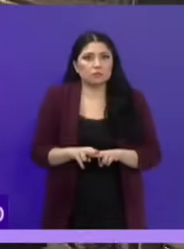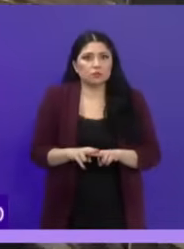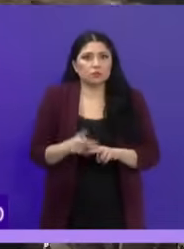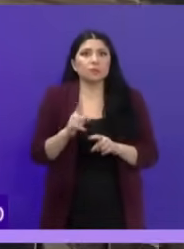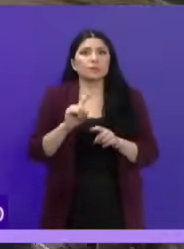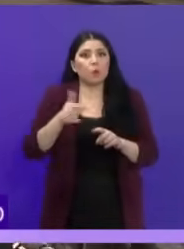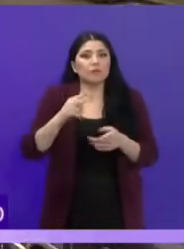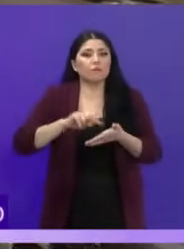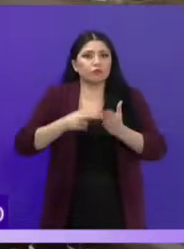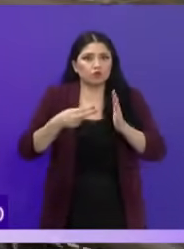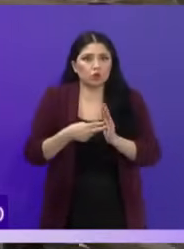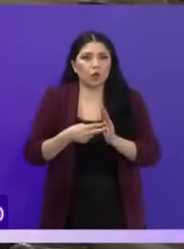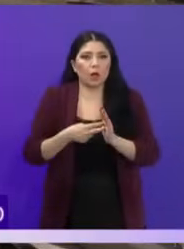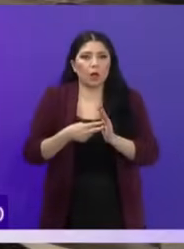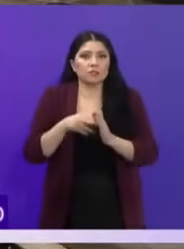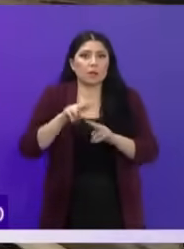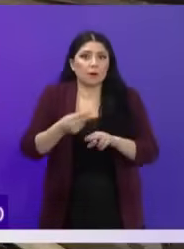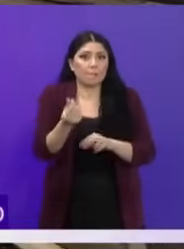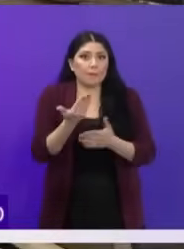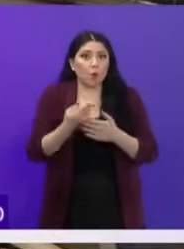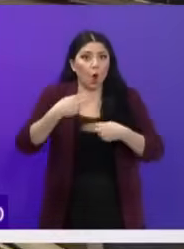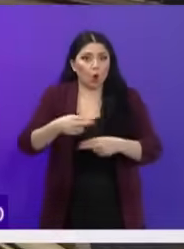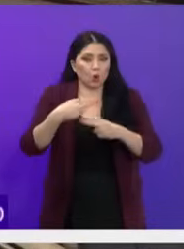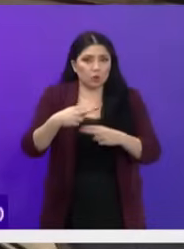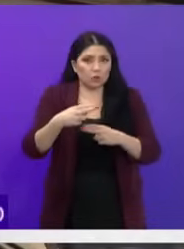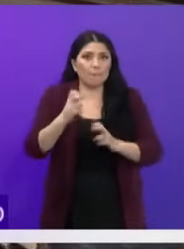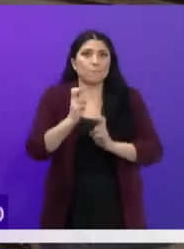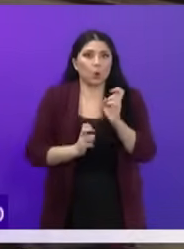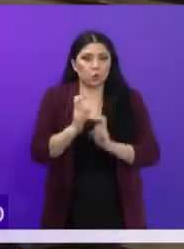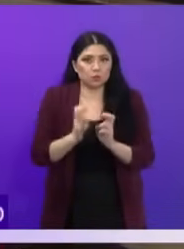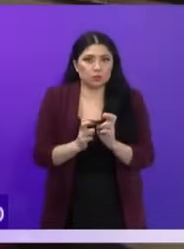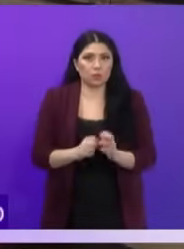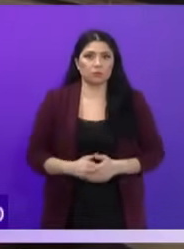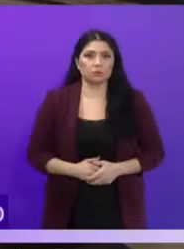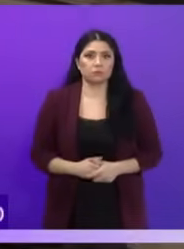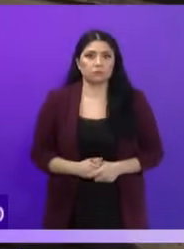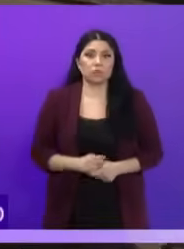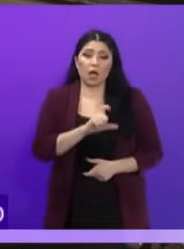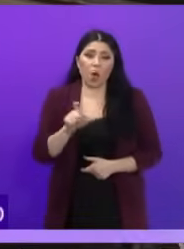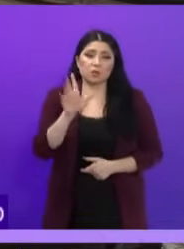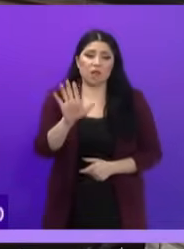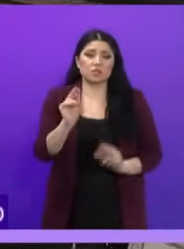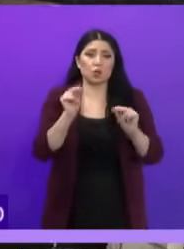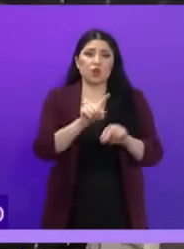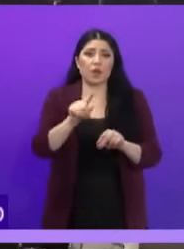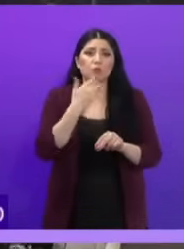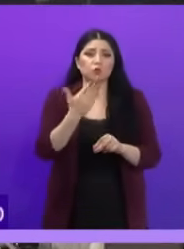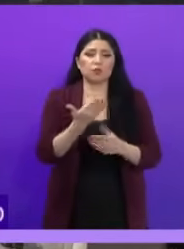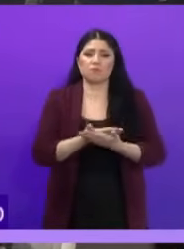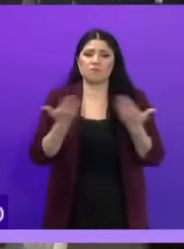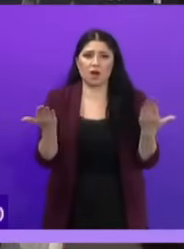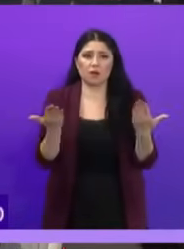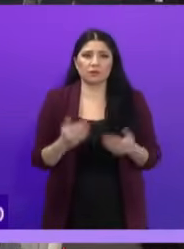le rămână bani pentru a continua ciclul de producție, asta duce la aceste nemulțumiri majore